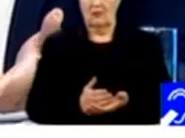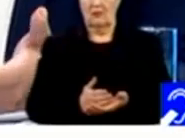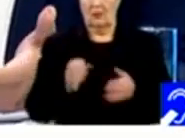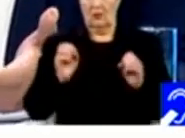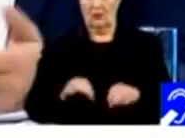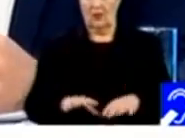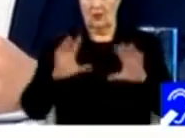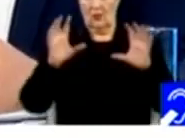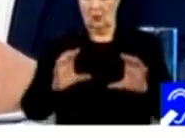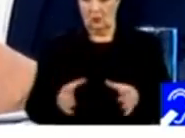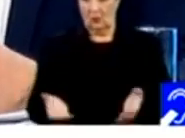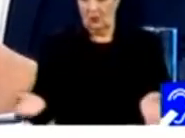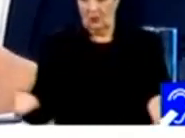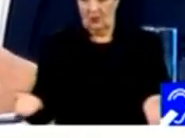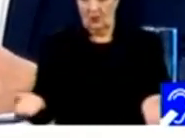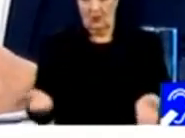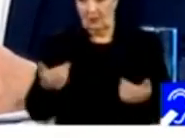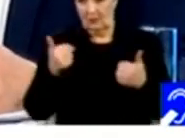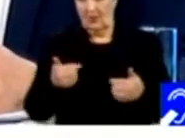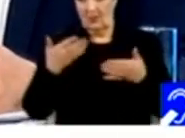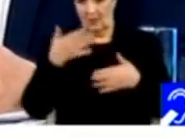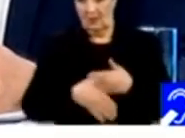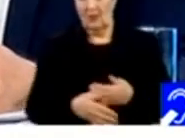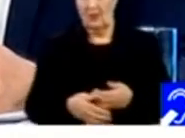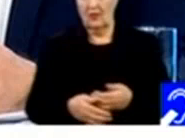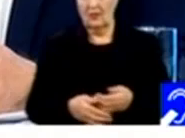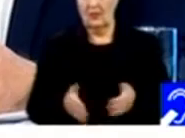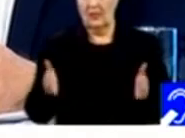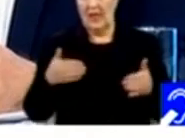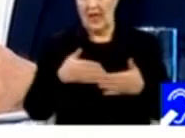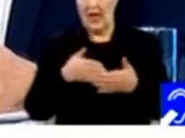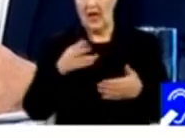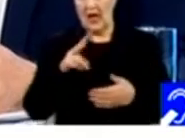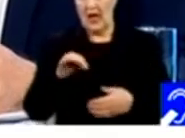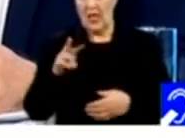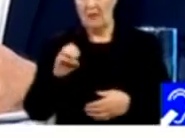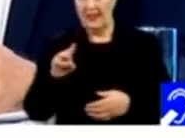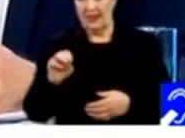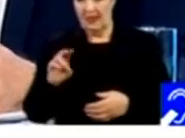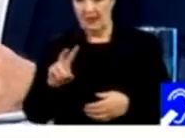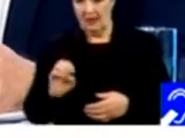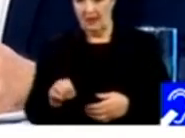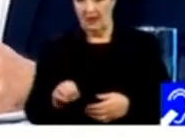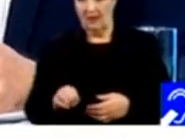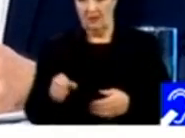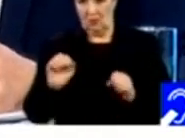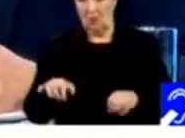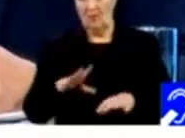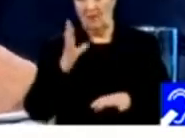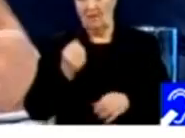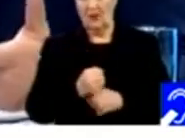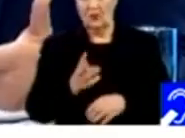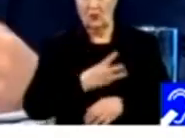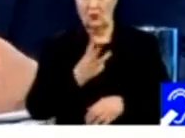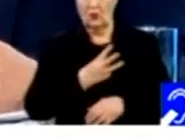oferit de Constituție, este garantat de Constituție și, bineînțeles, fiecare în limitele respectului față de Constituție și de cadrul normativ vor face exact ceea ce